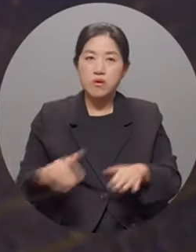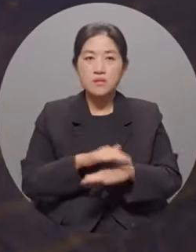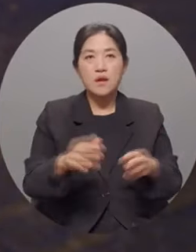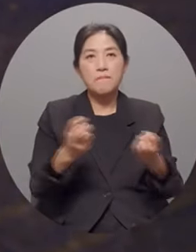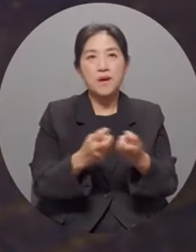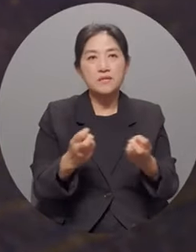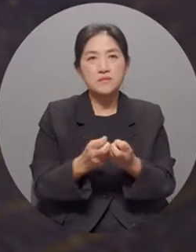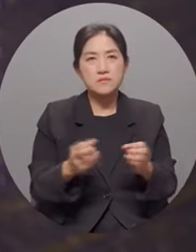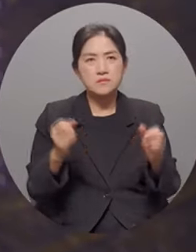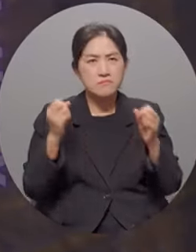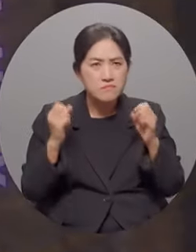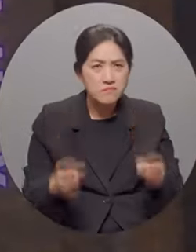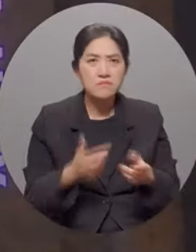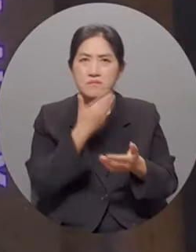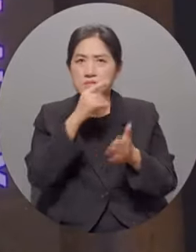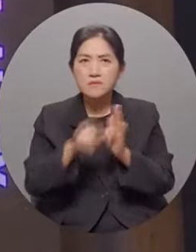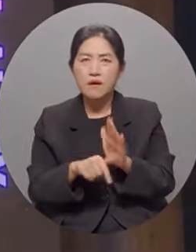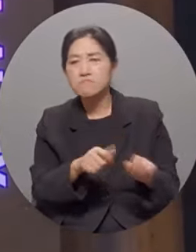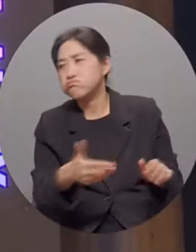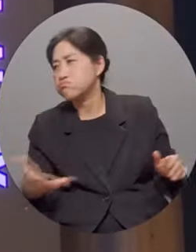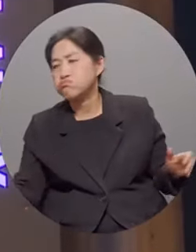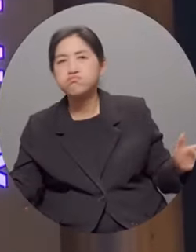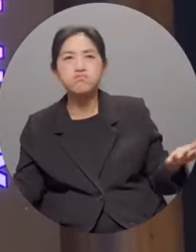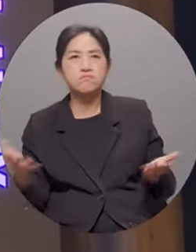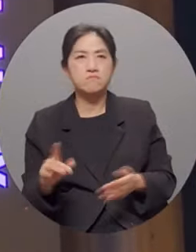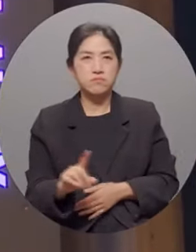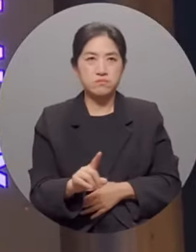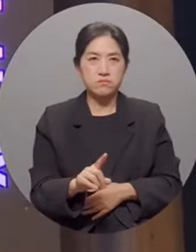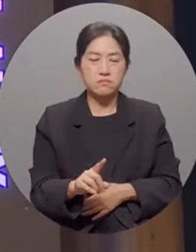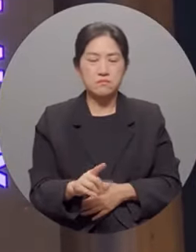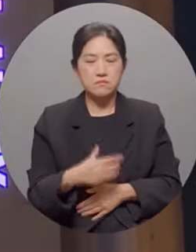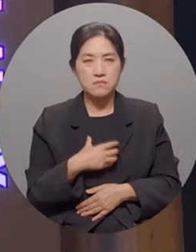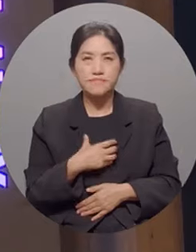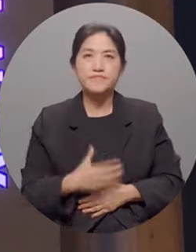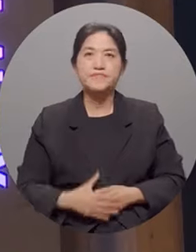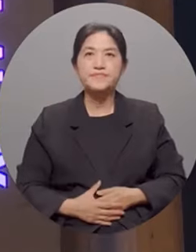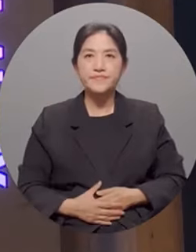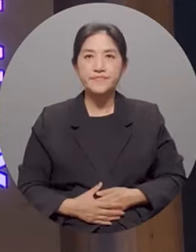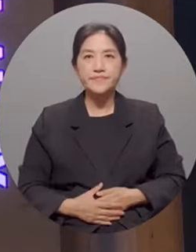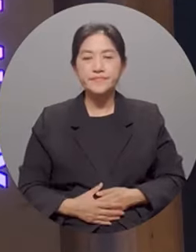골든타임 역시 하염없이 흘러가고 있습니다. MBC 뉴스 조국현입니다.